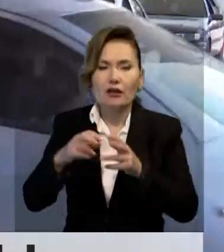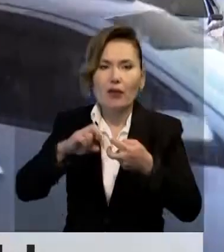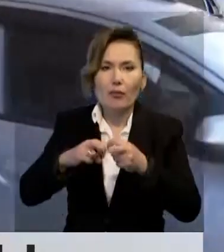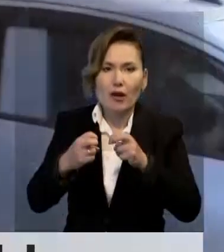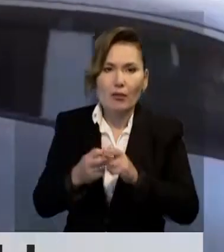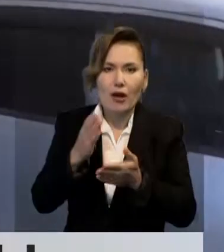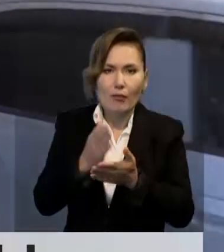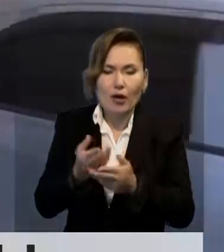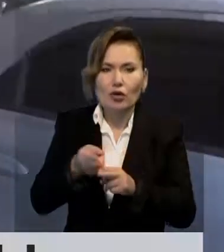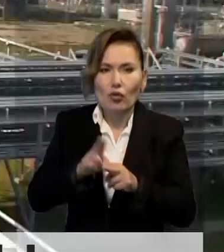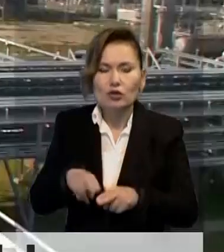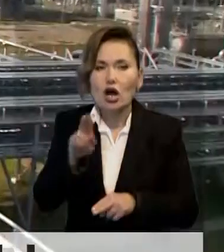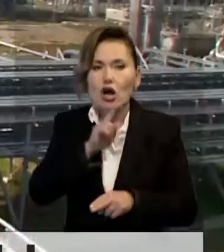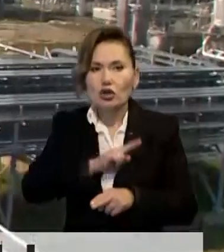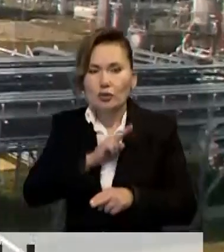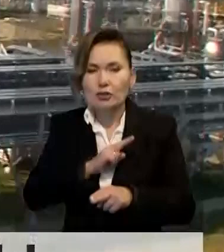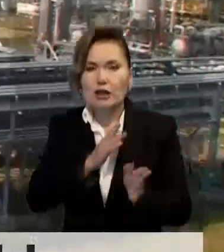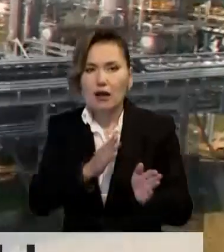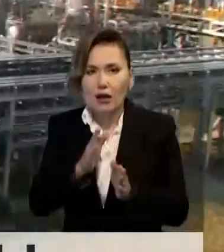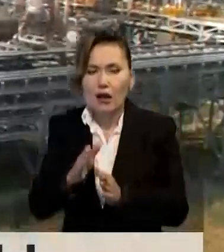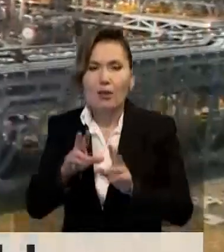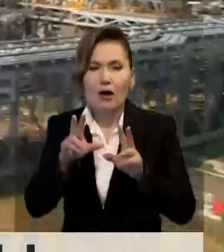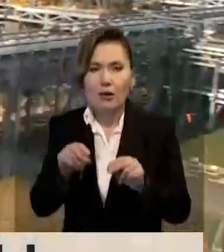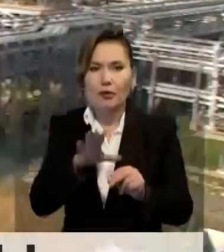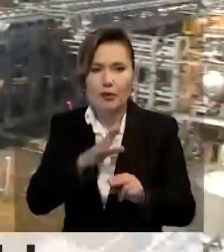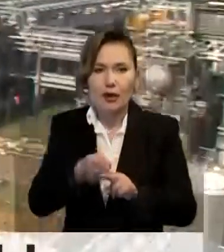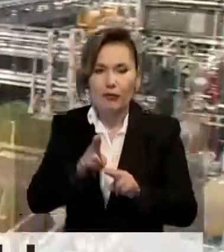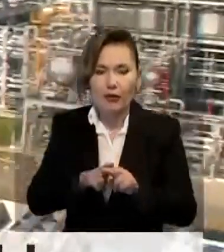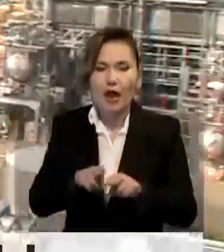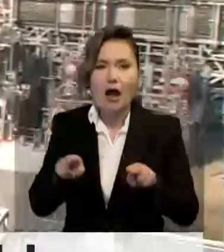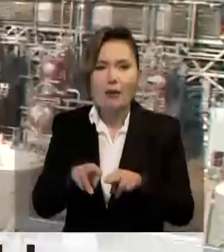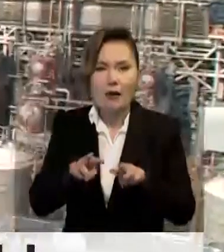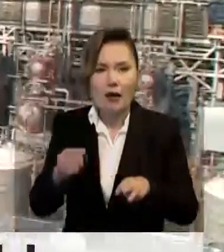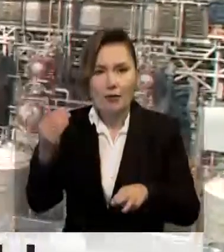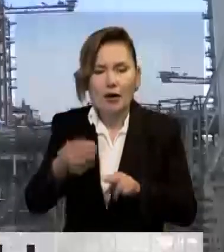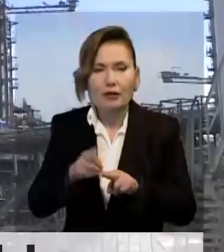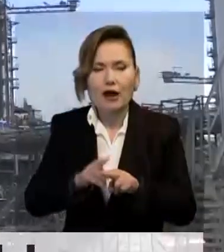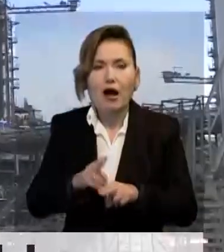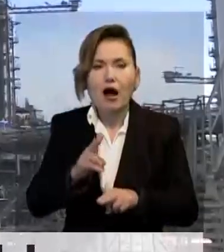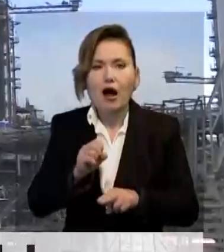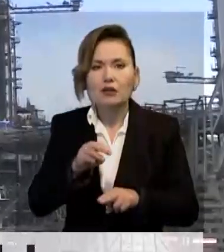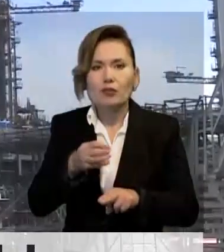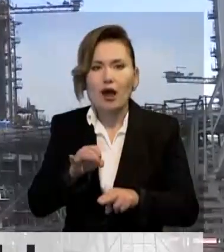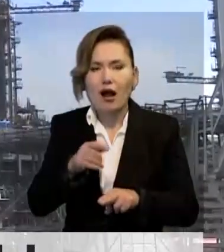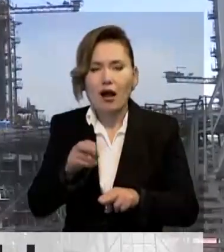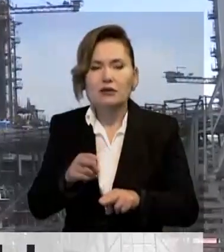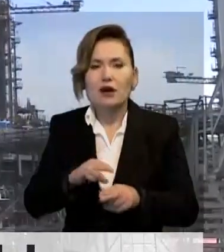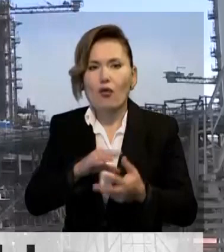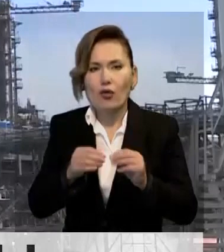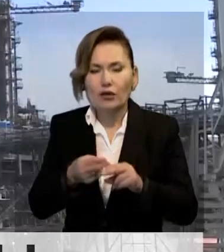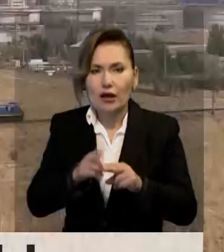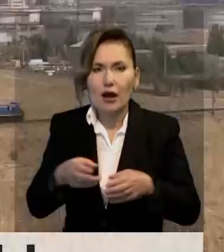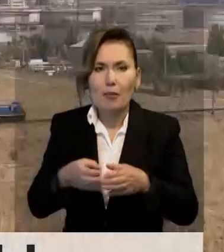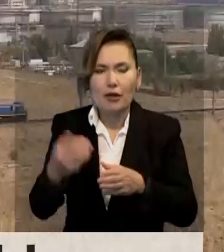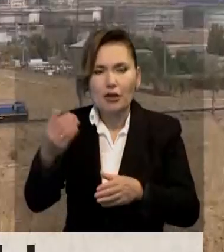үйлесімді жұмыс істеу қажет екенін айтты. Осы ретте үкімет басшысы Әлихан Смайылов Қазмұнайгаз пен Қазақстан темір жолы компанияларына